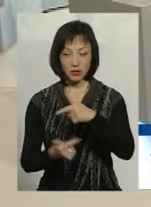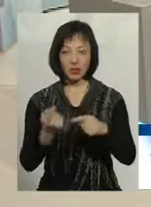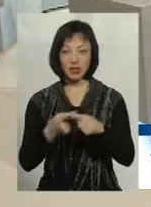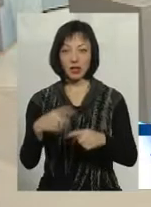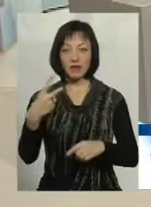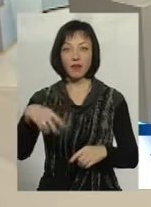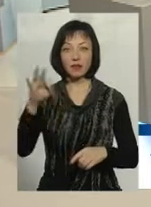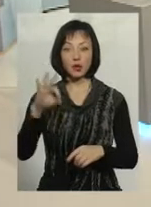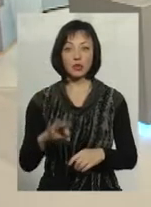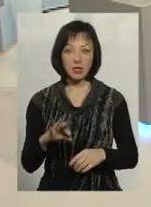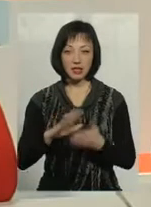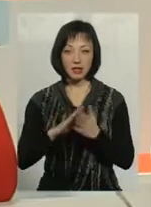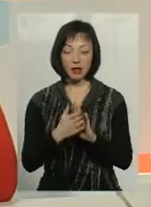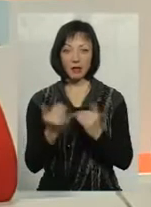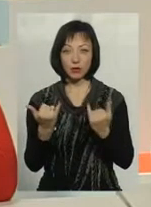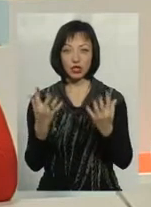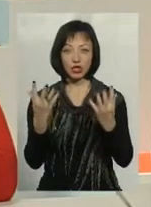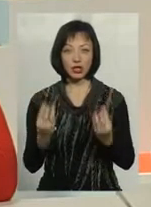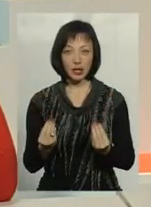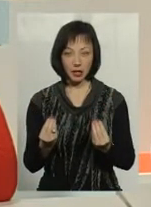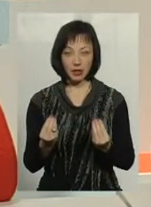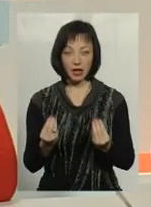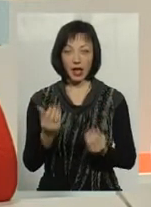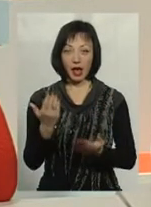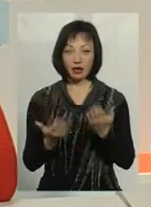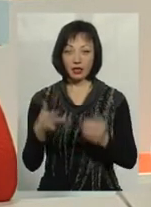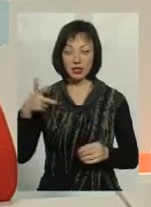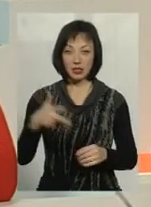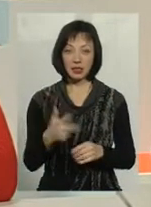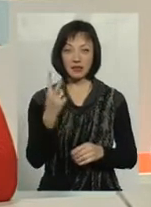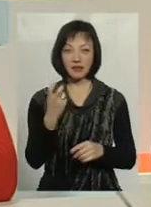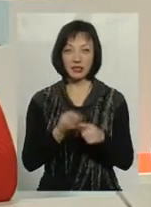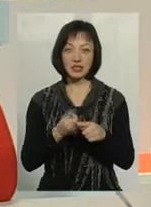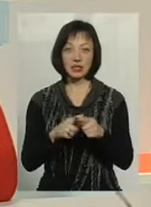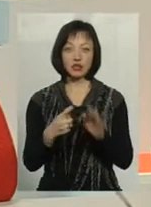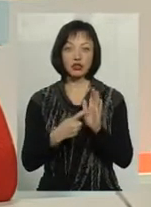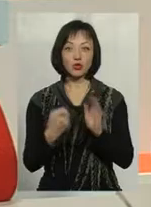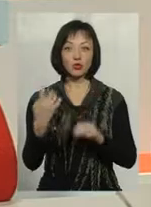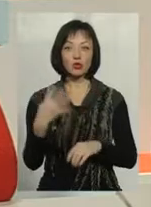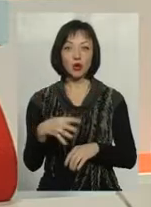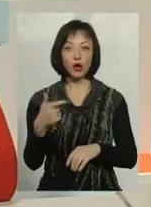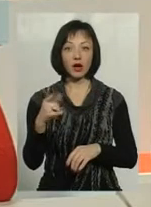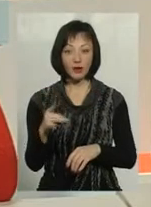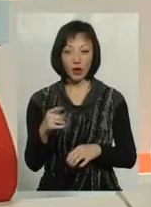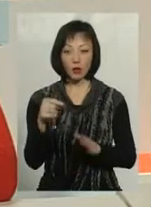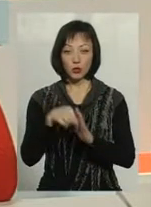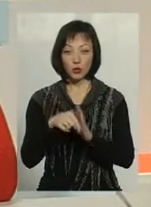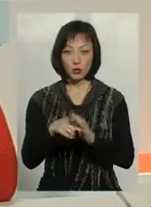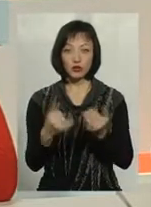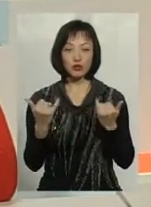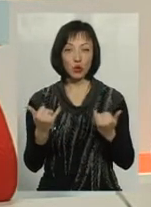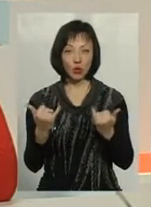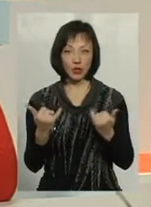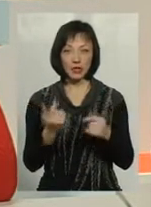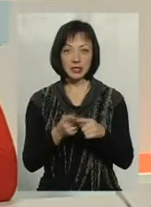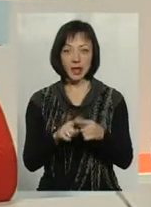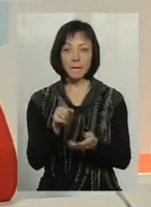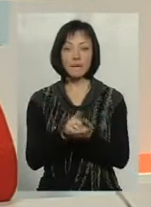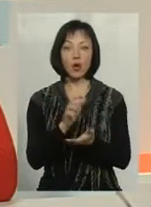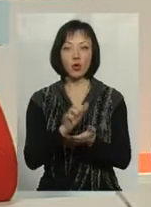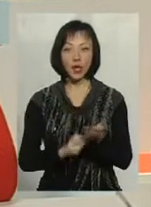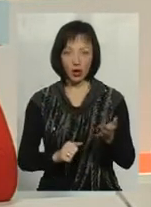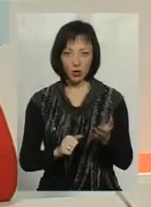вечір. Ну, я більше зверну тему на, як це відобразиться на підприємцях малих. Ну,